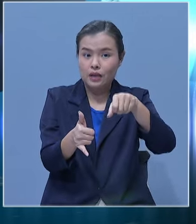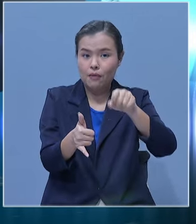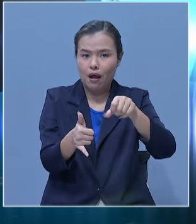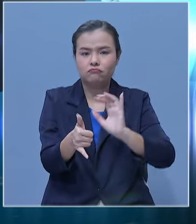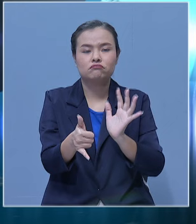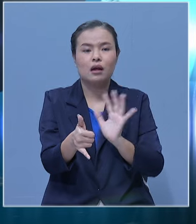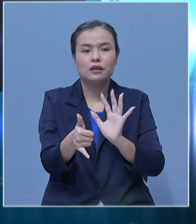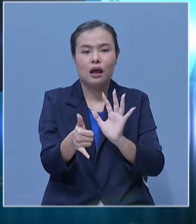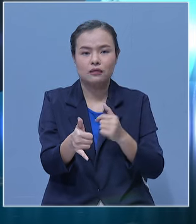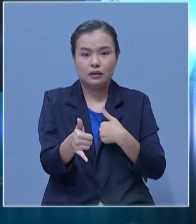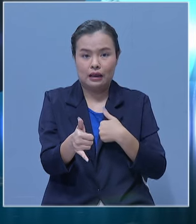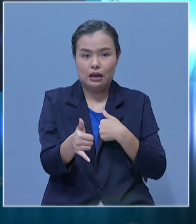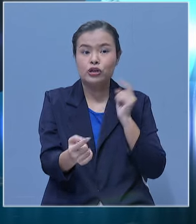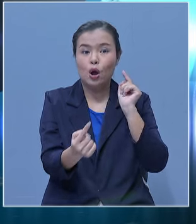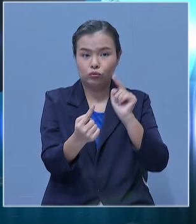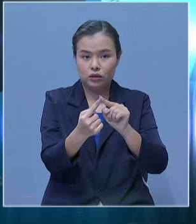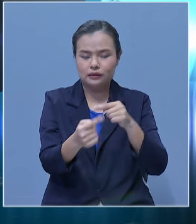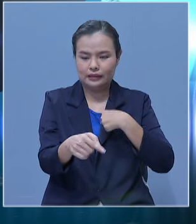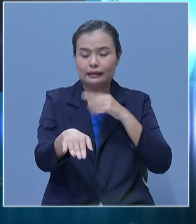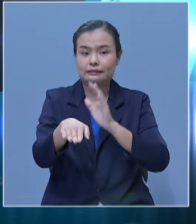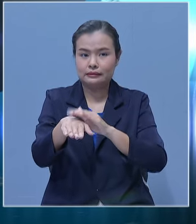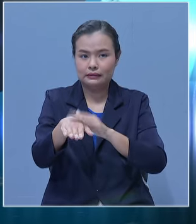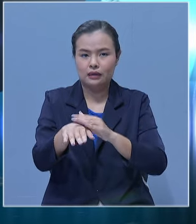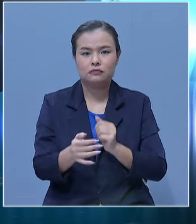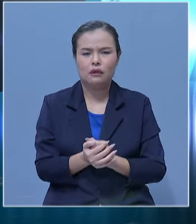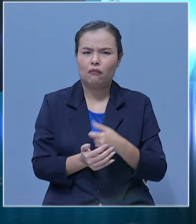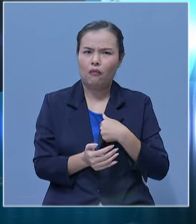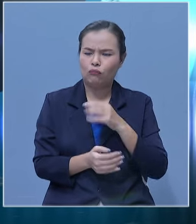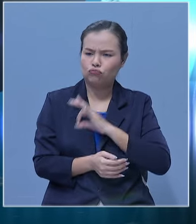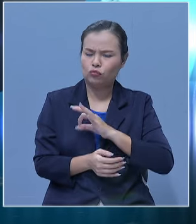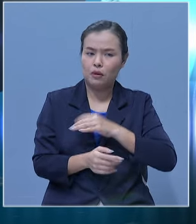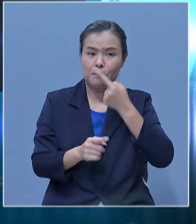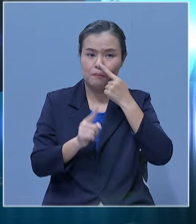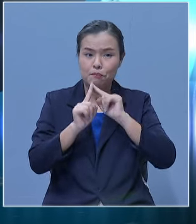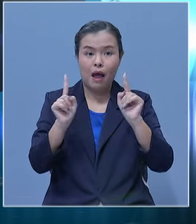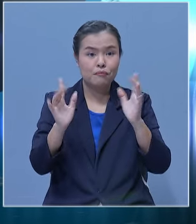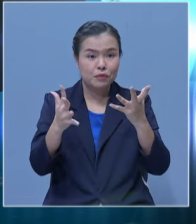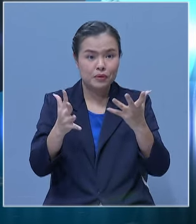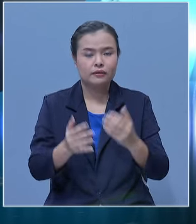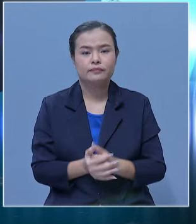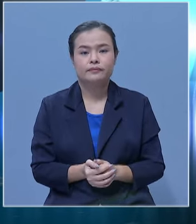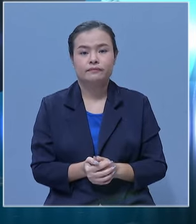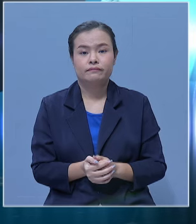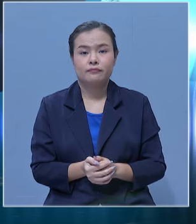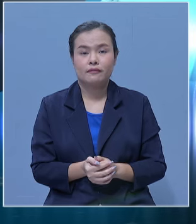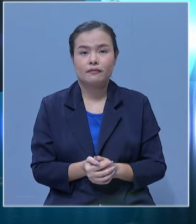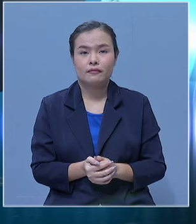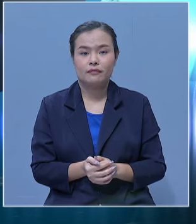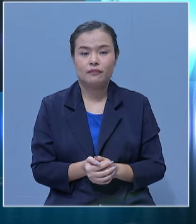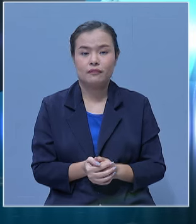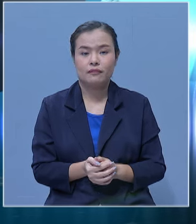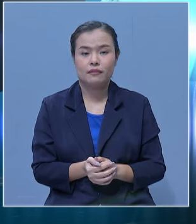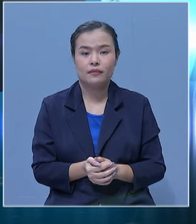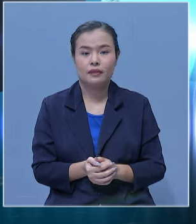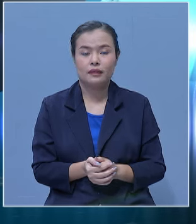ไม่ใช่พี่ก็เลยว่าเดี๋ยวถ้าถึงอ่ะพี่จะบอกแต่ก็ไม่ได้เอะใจอะไรอะค่ะ แต่น้องใช ่ หน้าตาแบบที่เห็นเลยใช่ไห